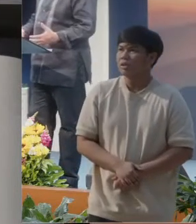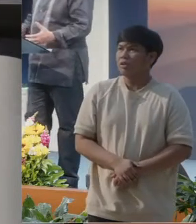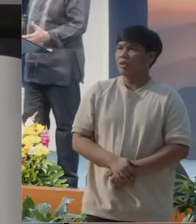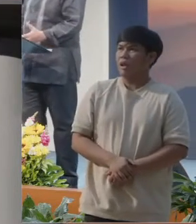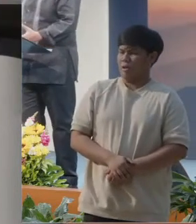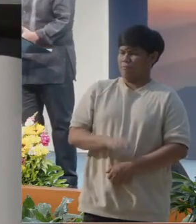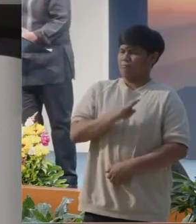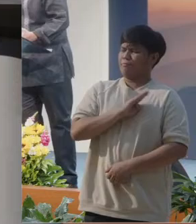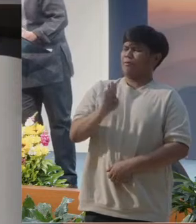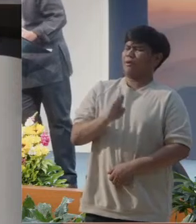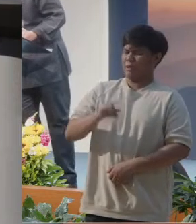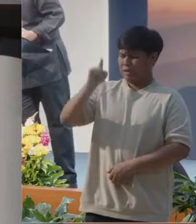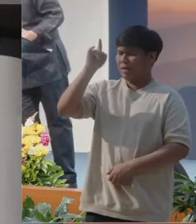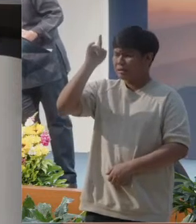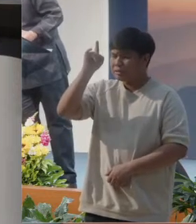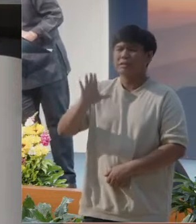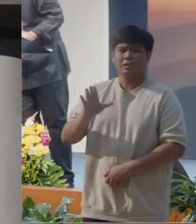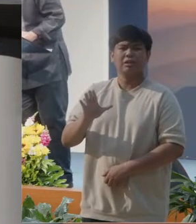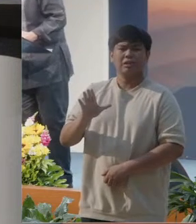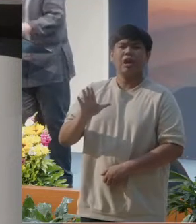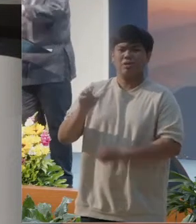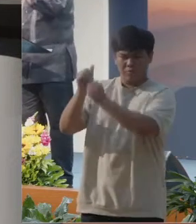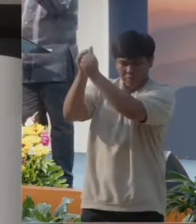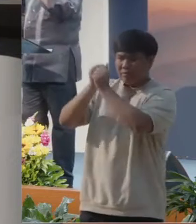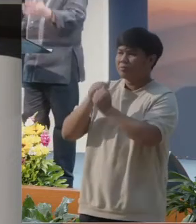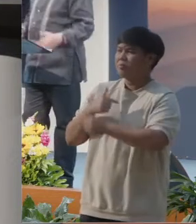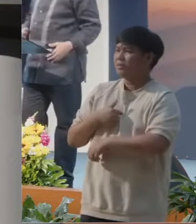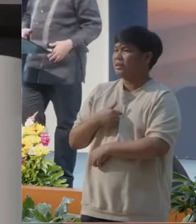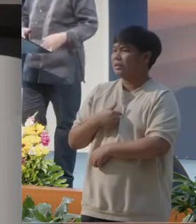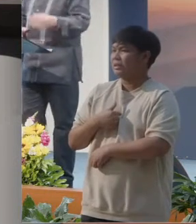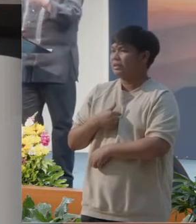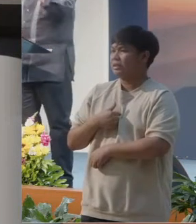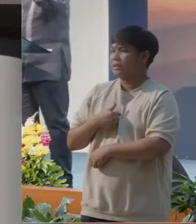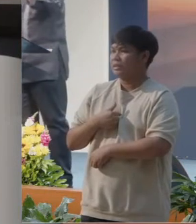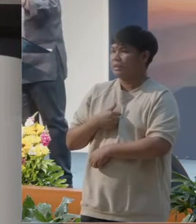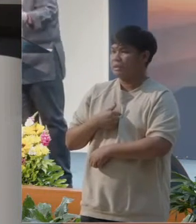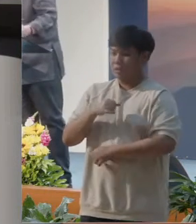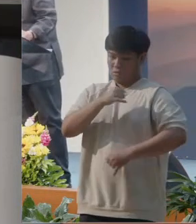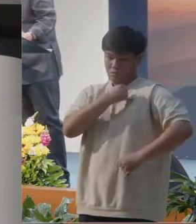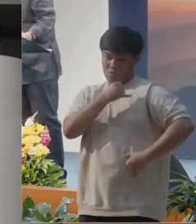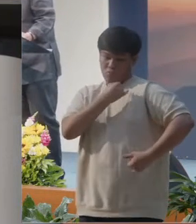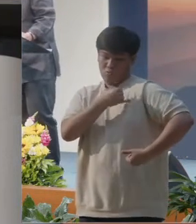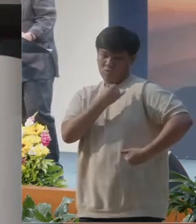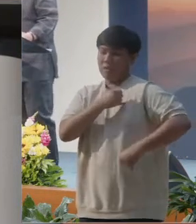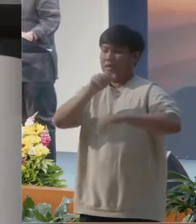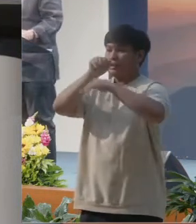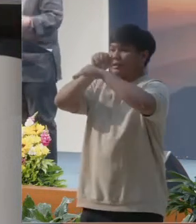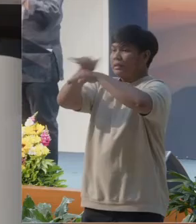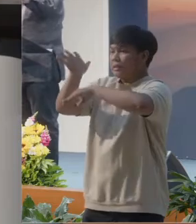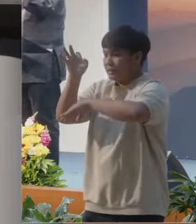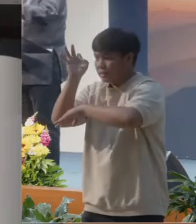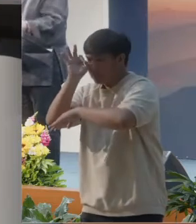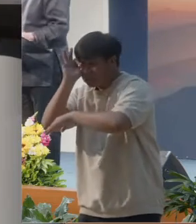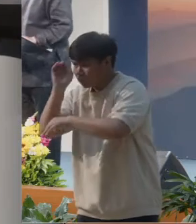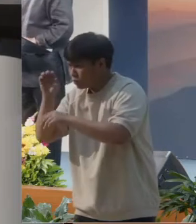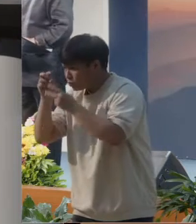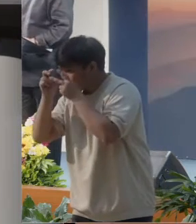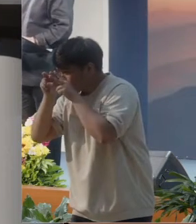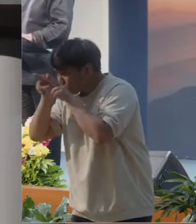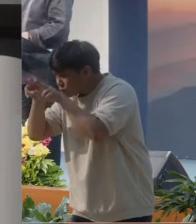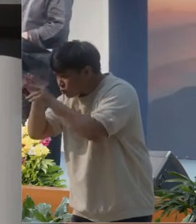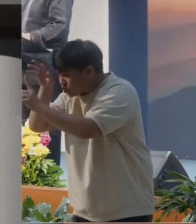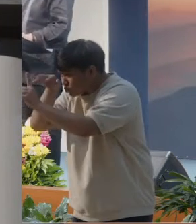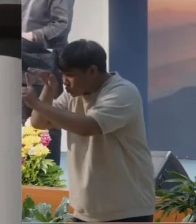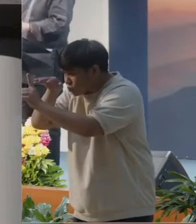kampante. Sabi po dun sa verse 2, nagpadala daw siya ng mga espiya para tiktikan